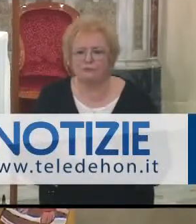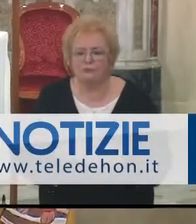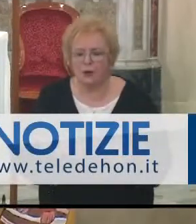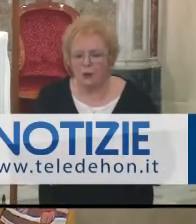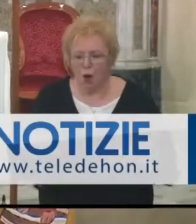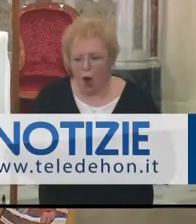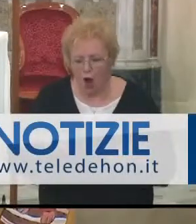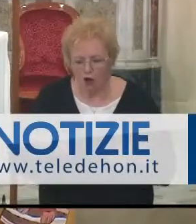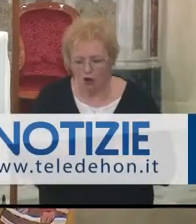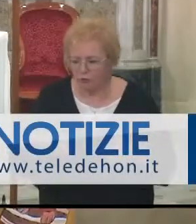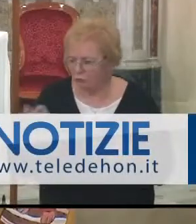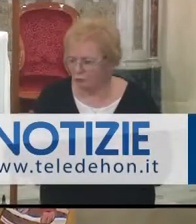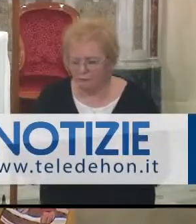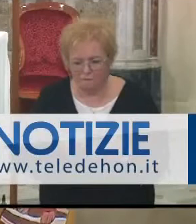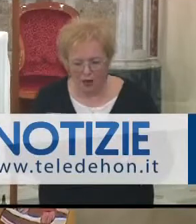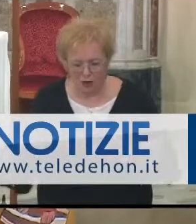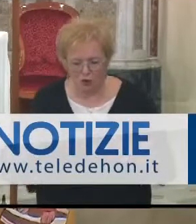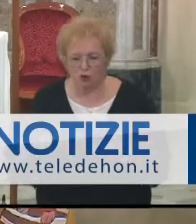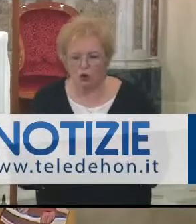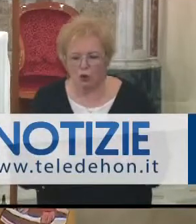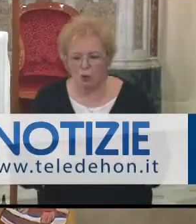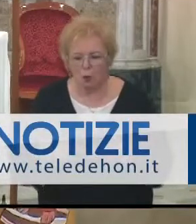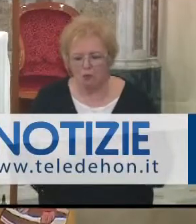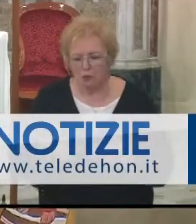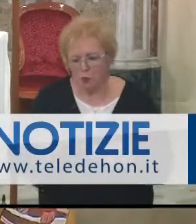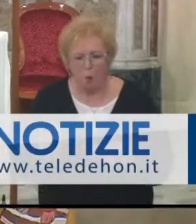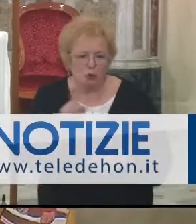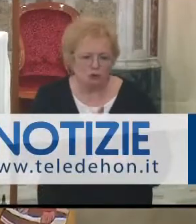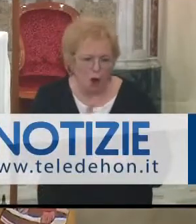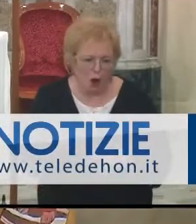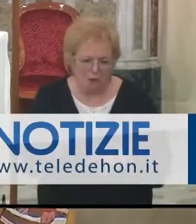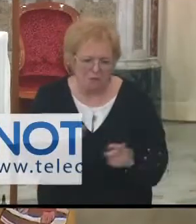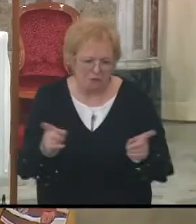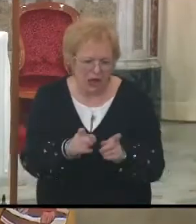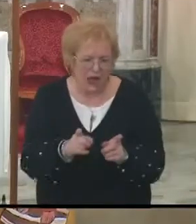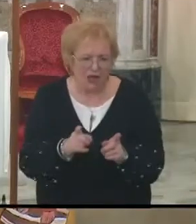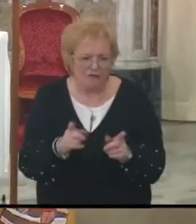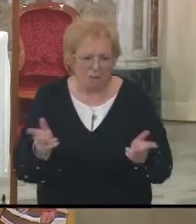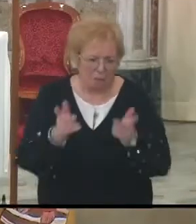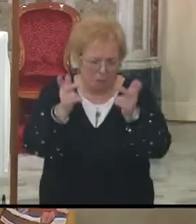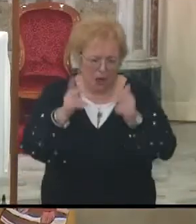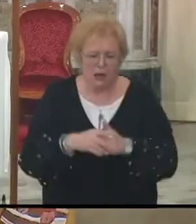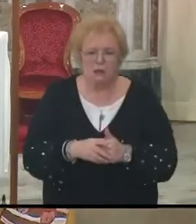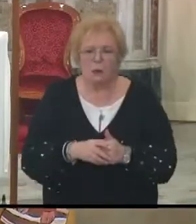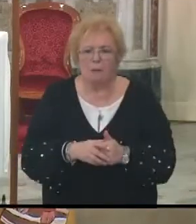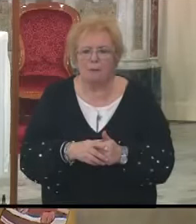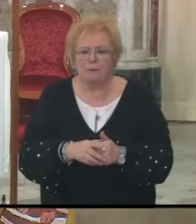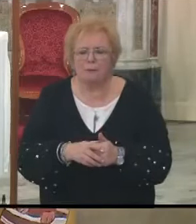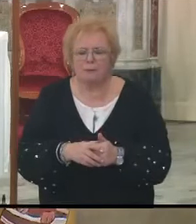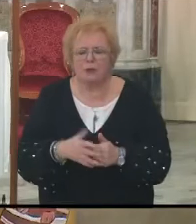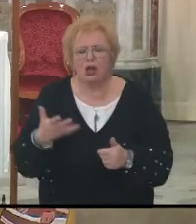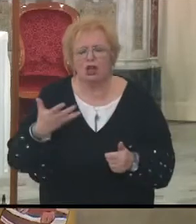pasqua ci pone ancora una volta si può leggere nel vangelo una